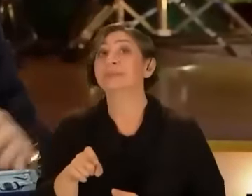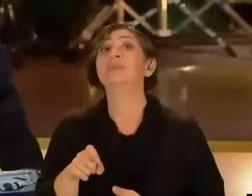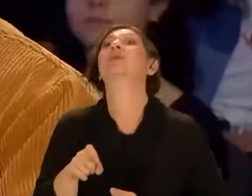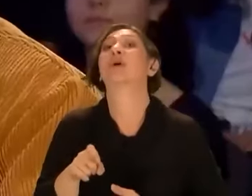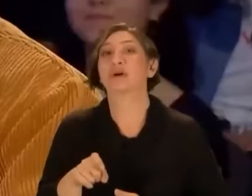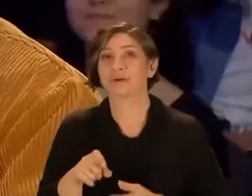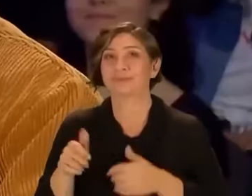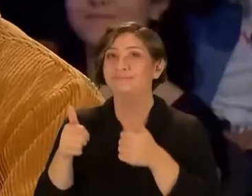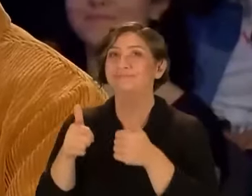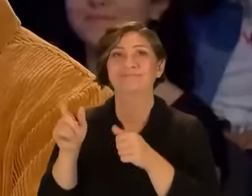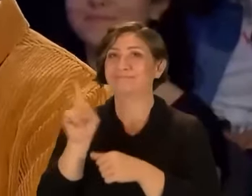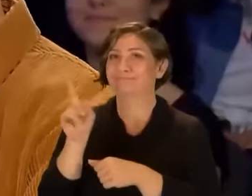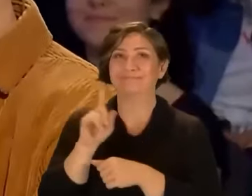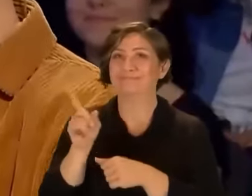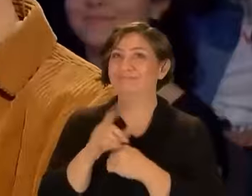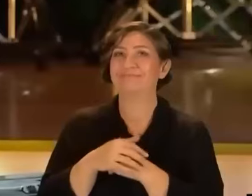Yok.